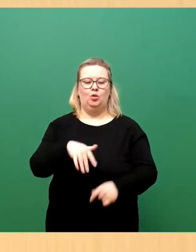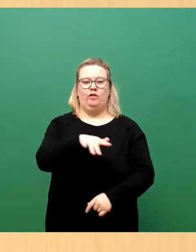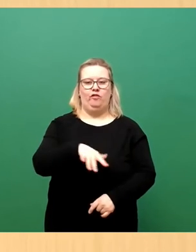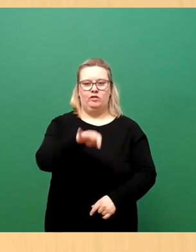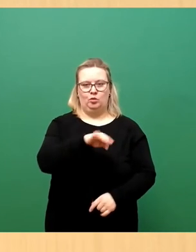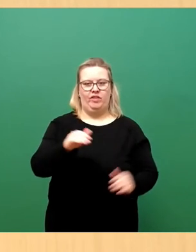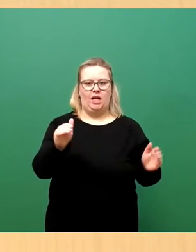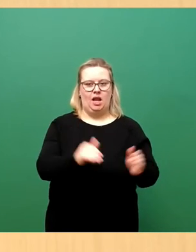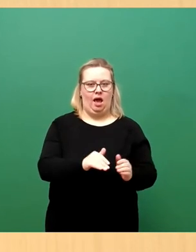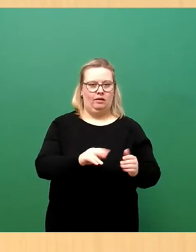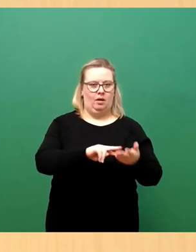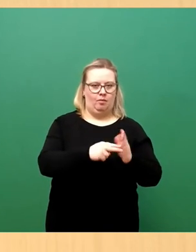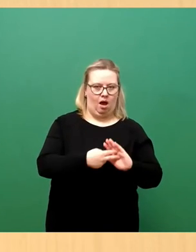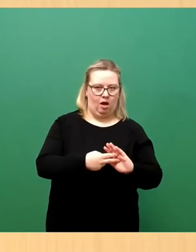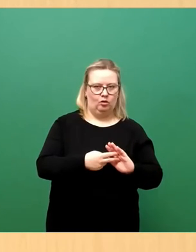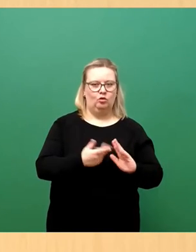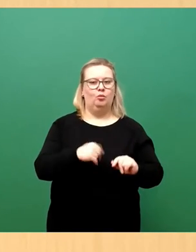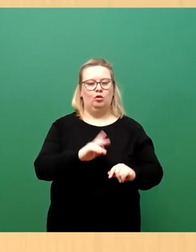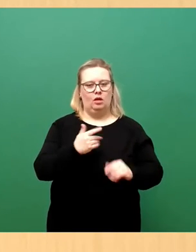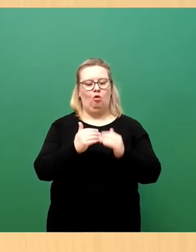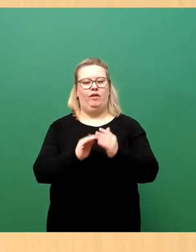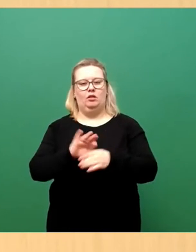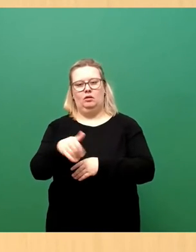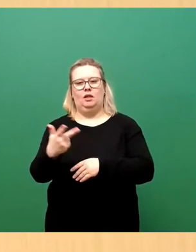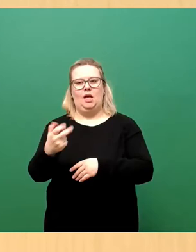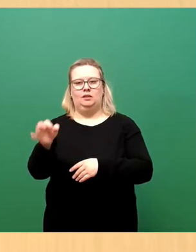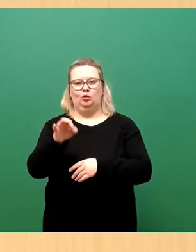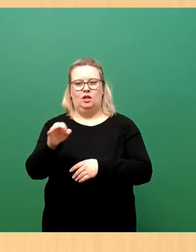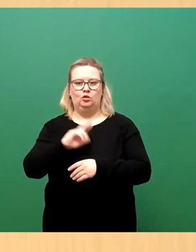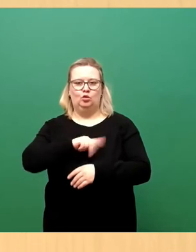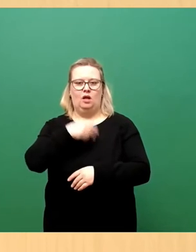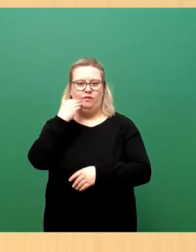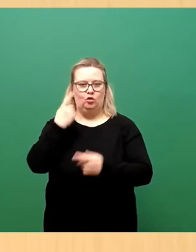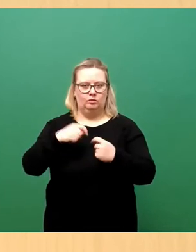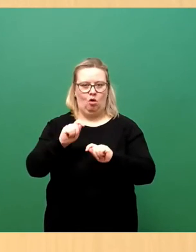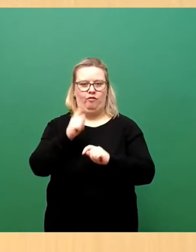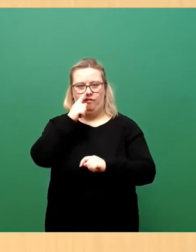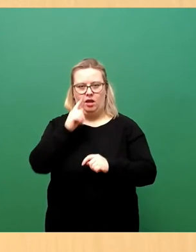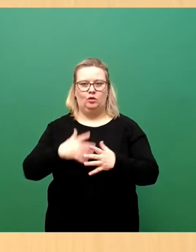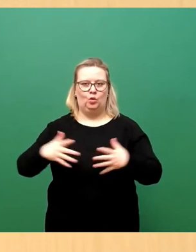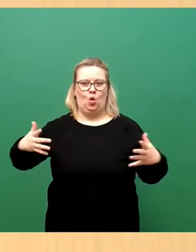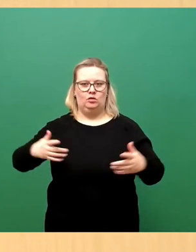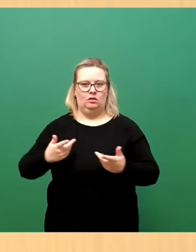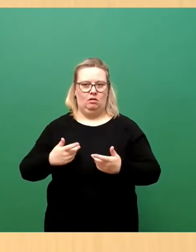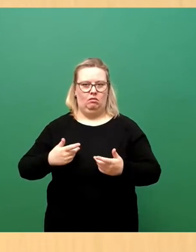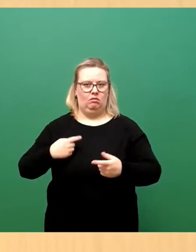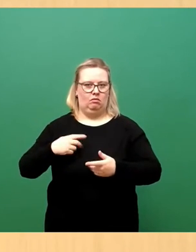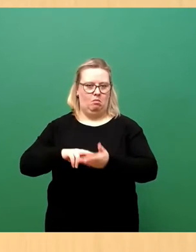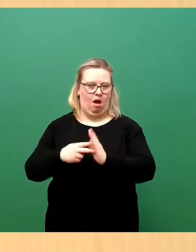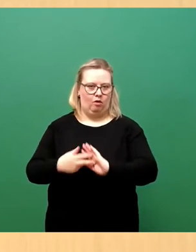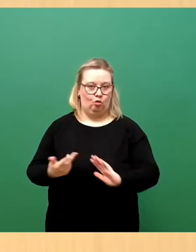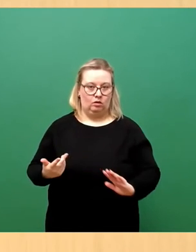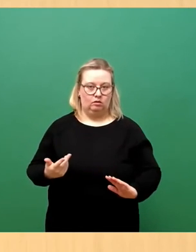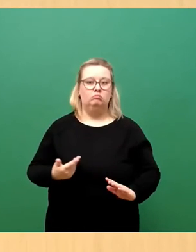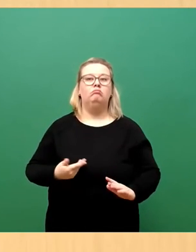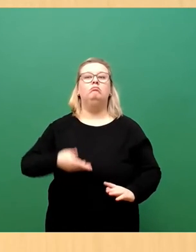kleineren Vorhaben und der entsprechenden Steigerung auf bis zu 30% Sozialwohnungsbauquote bei größeren Vorhaben. Ursprünglich sind wir